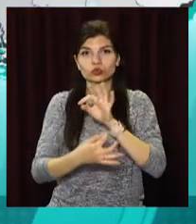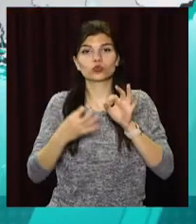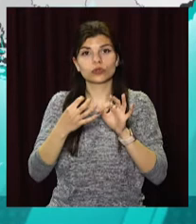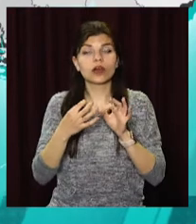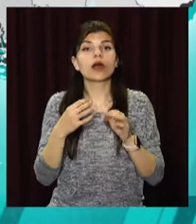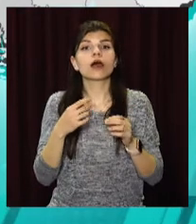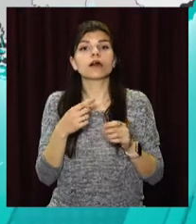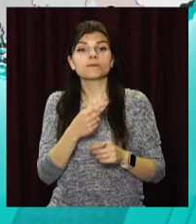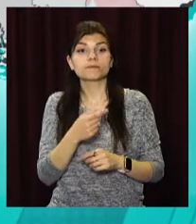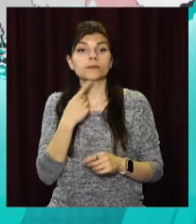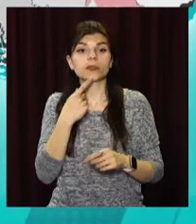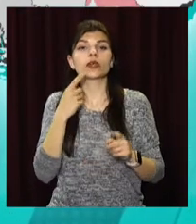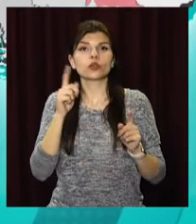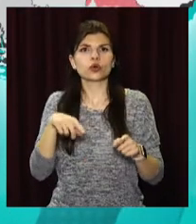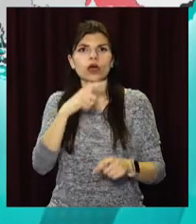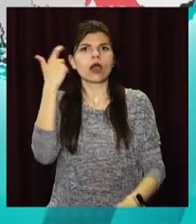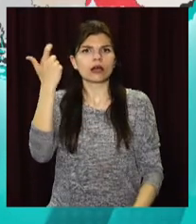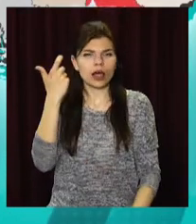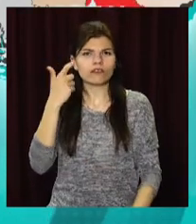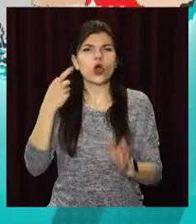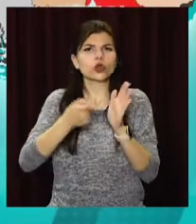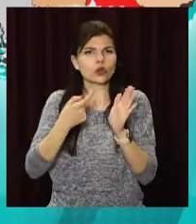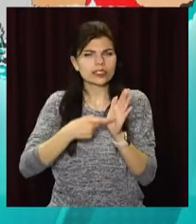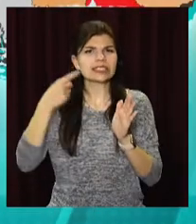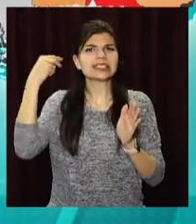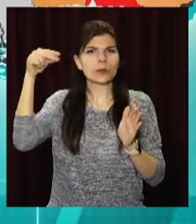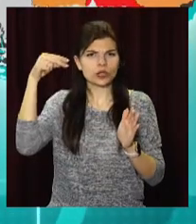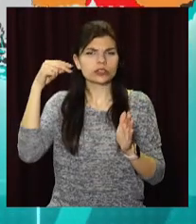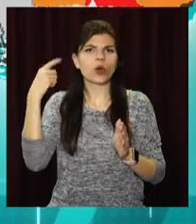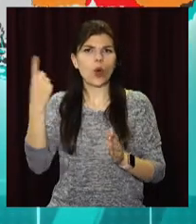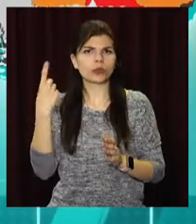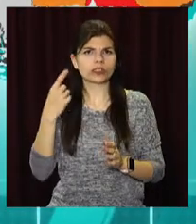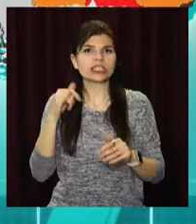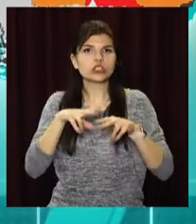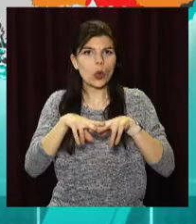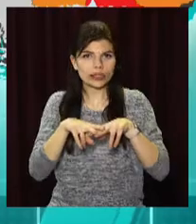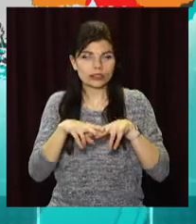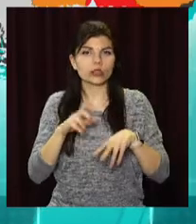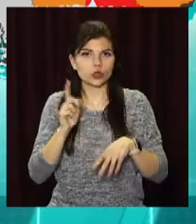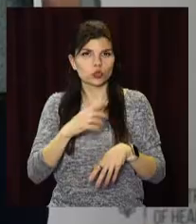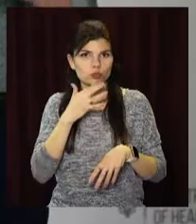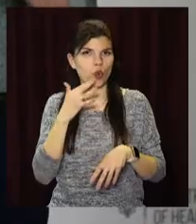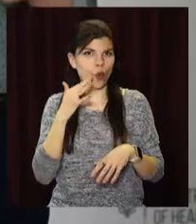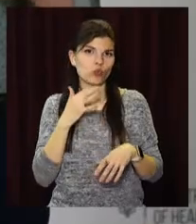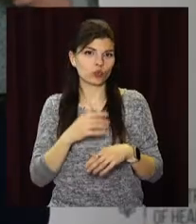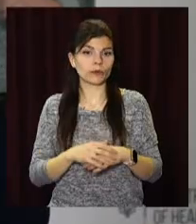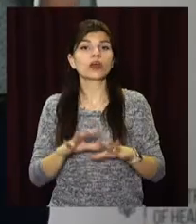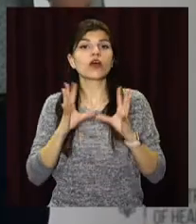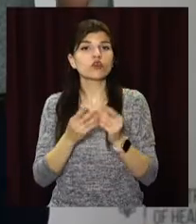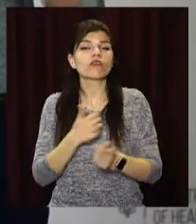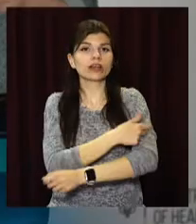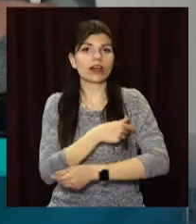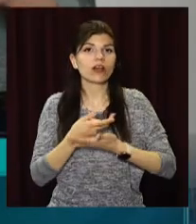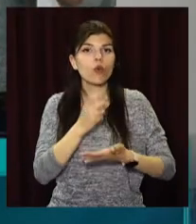Поряд з Дніпропетровщиною в антилідерах – Харківська, Донецька, Запорізька області та столиця. Всього в